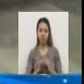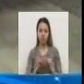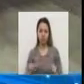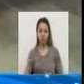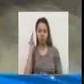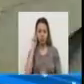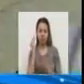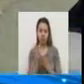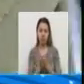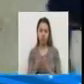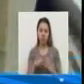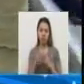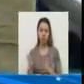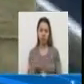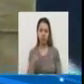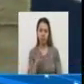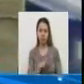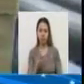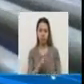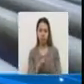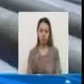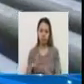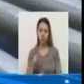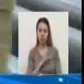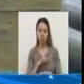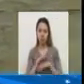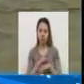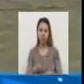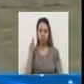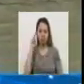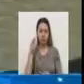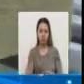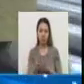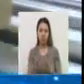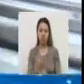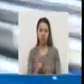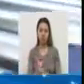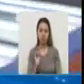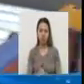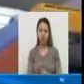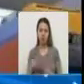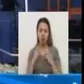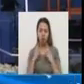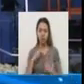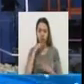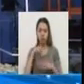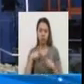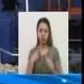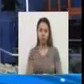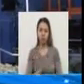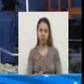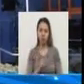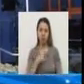оқыту бағдарламасында ауыл шаруашылығымен қатар туризм, қоғамдық тасымалдау, тұрмыстық қалдықтарды қайта өңдеу салаларына да айрықша назар аударыла бастады.